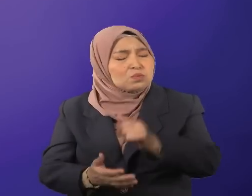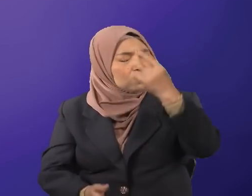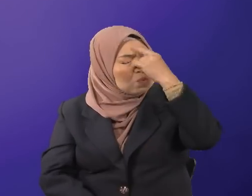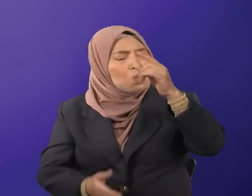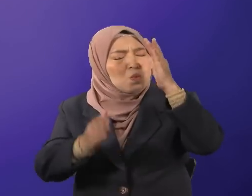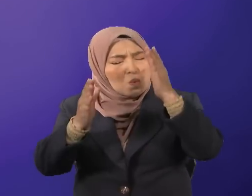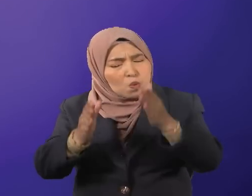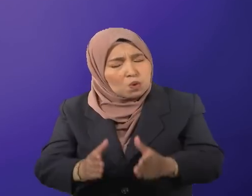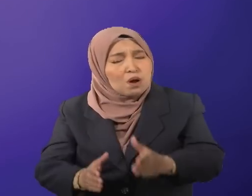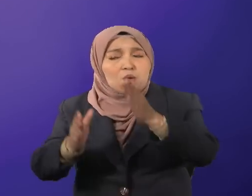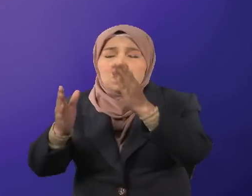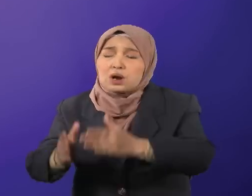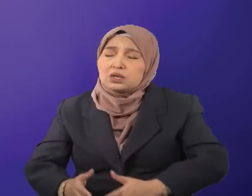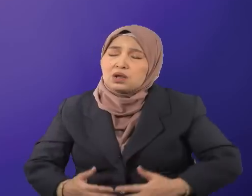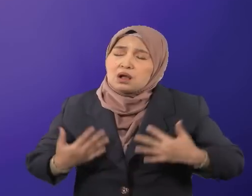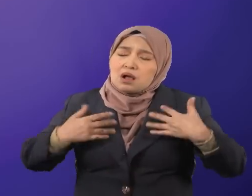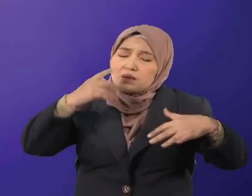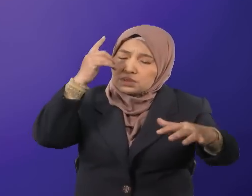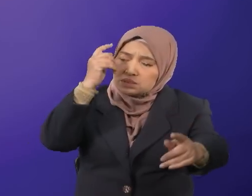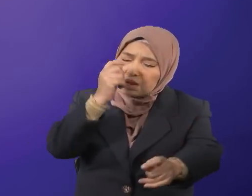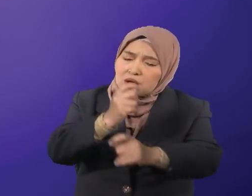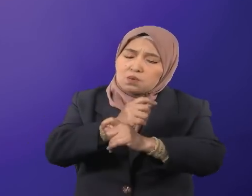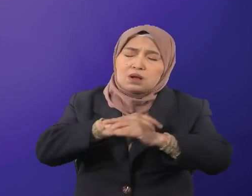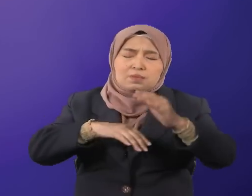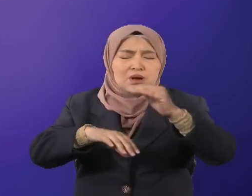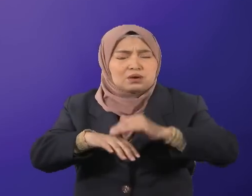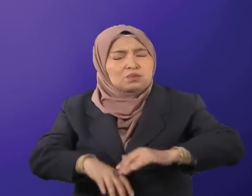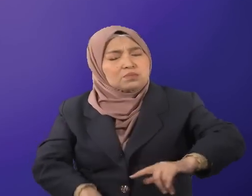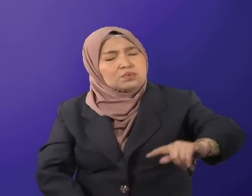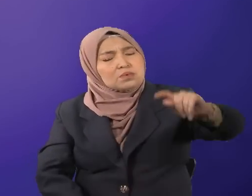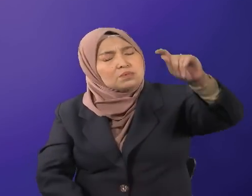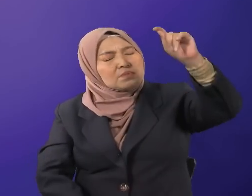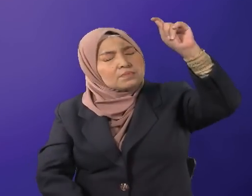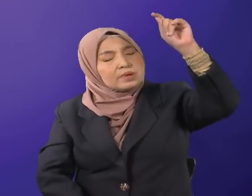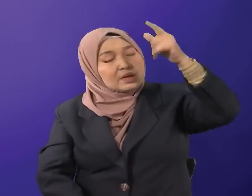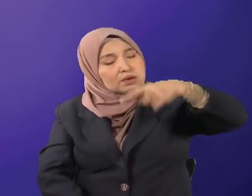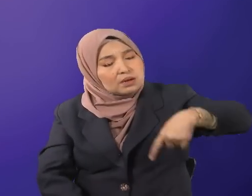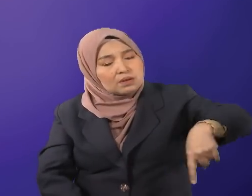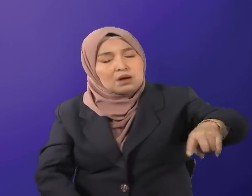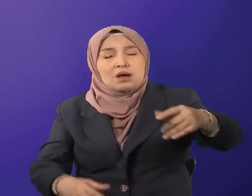للذين اتقوا عند ربهم